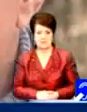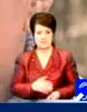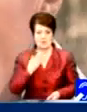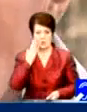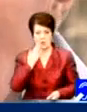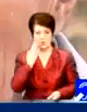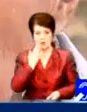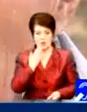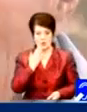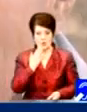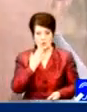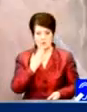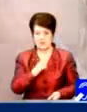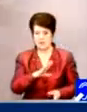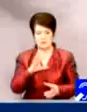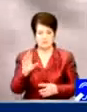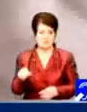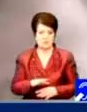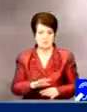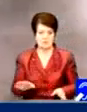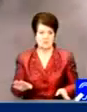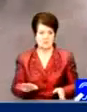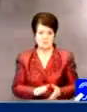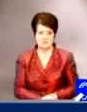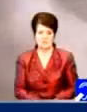românii nu s-au mai întors.